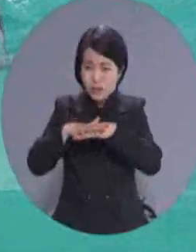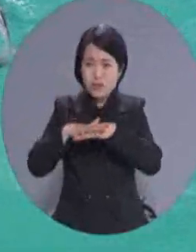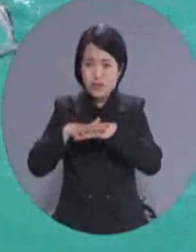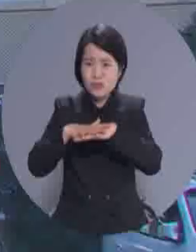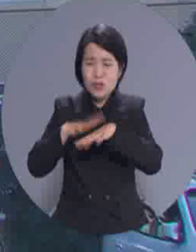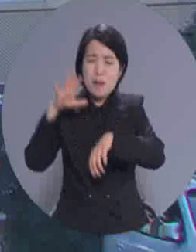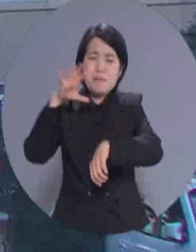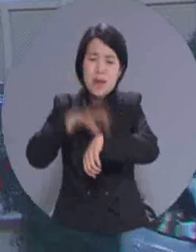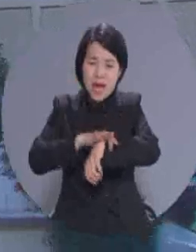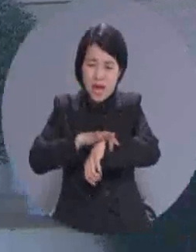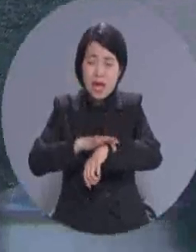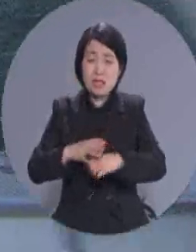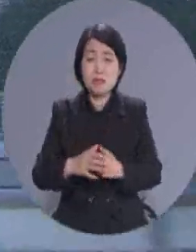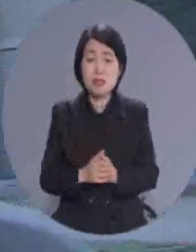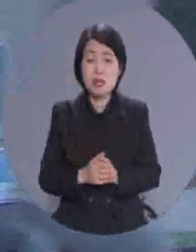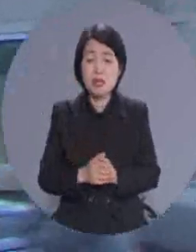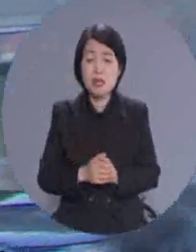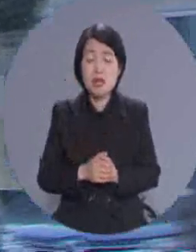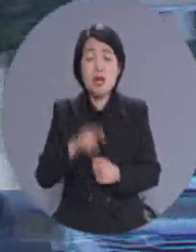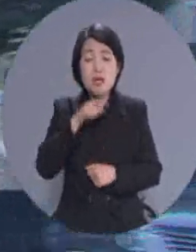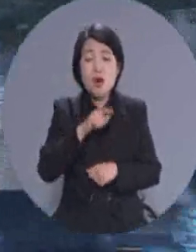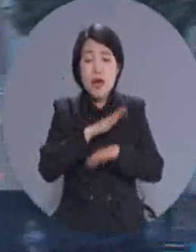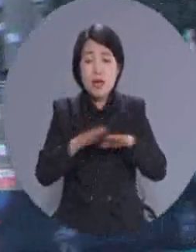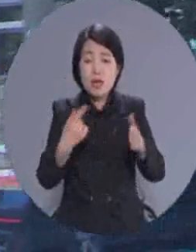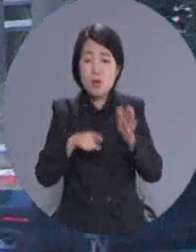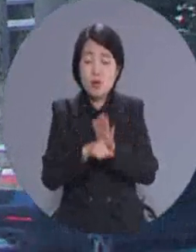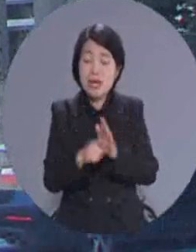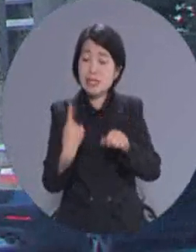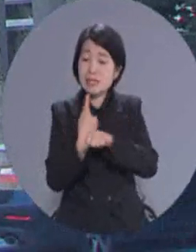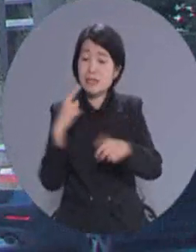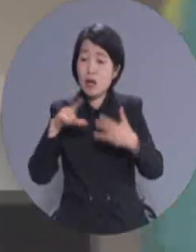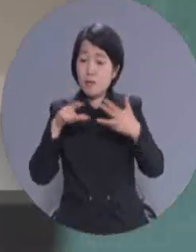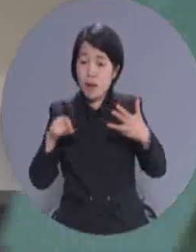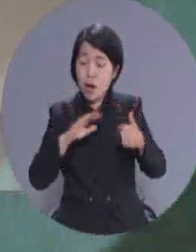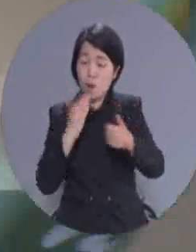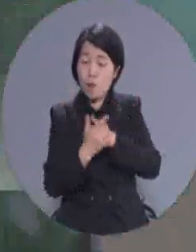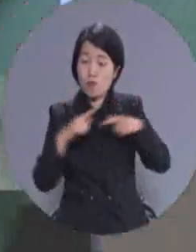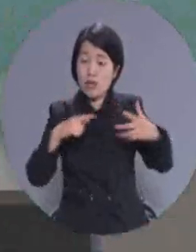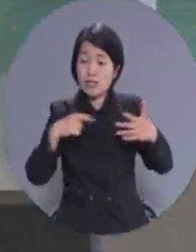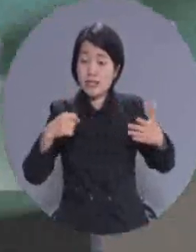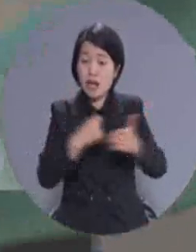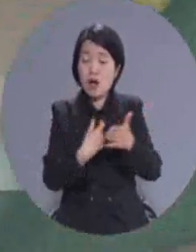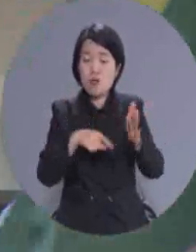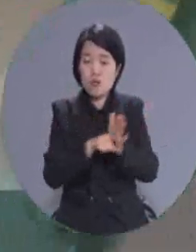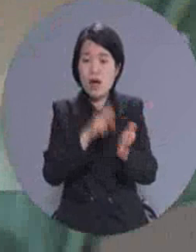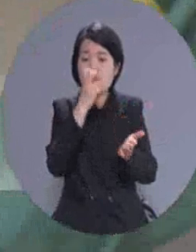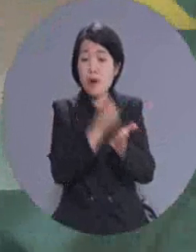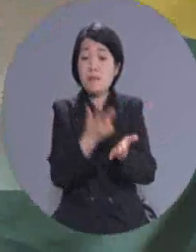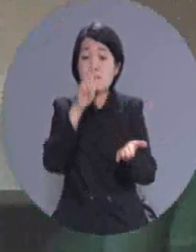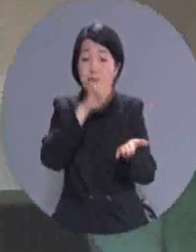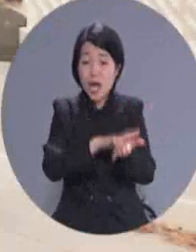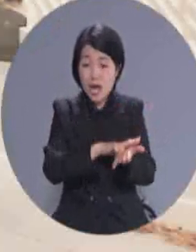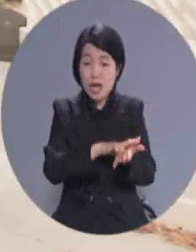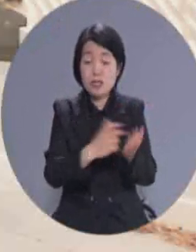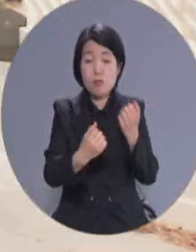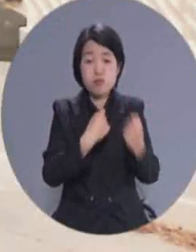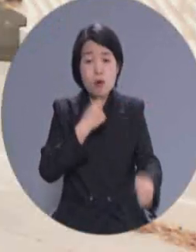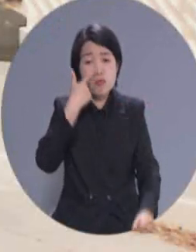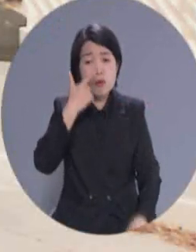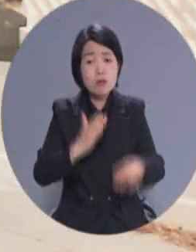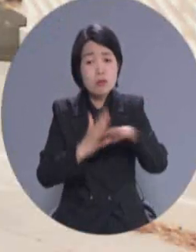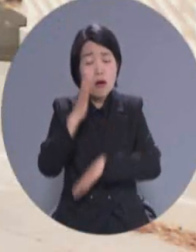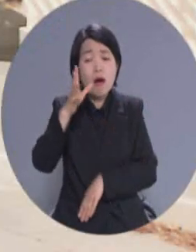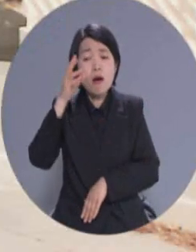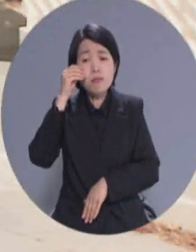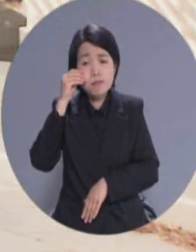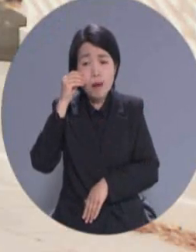겁니다. 여수시는 이를 해결하기 위해 지난해 8월 상괭이 보호구역을 위한 조례를 시행했는데 반년이 넘도록